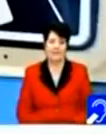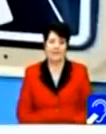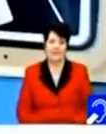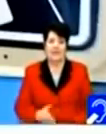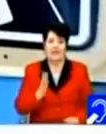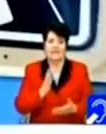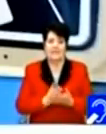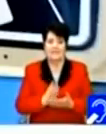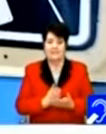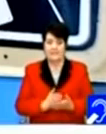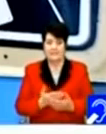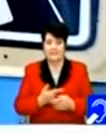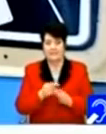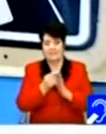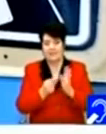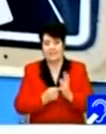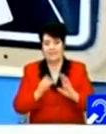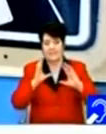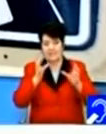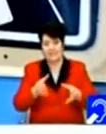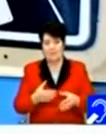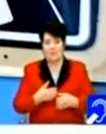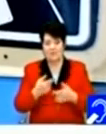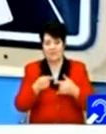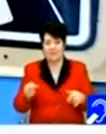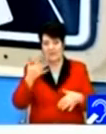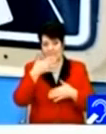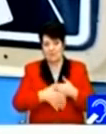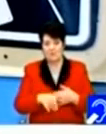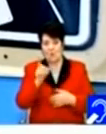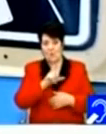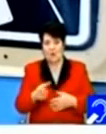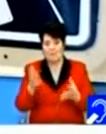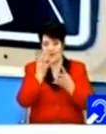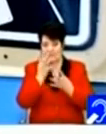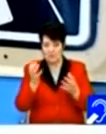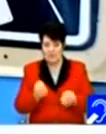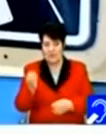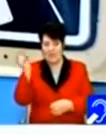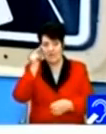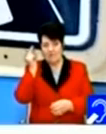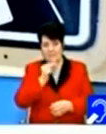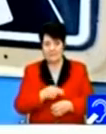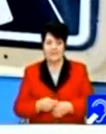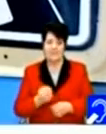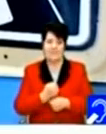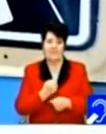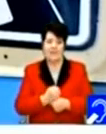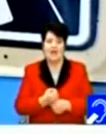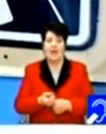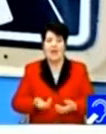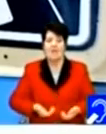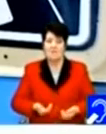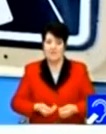Sunt lângă noi, împărțim aceeași lume, dar ei o percep diferit. Sunt oameni care trăiesc în întuneric, dar care au învățat să-și coloreze viața cu emoții